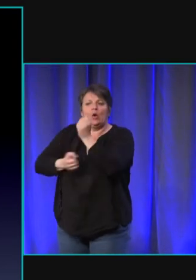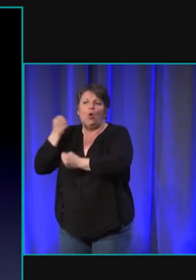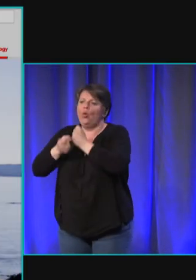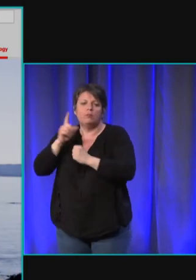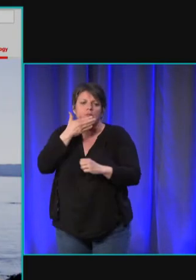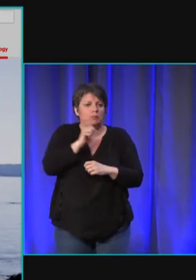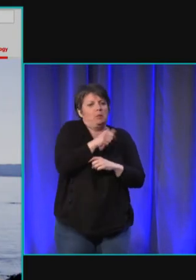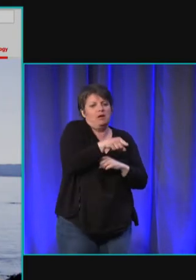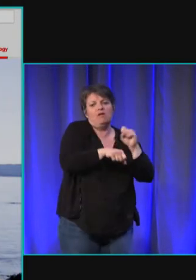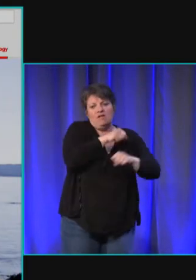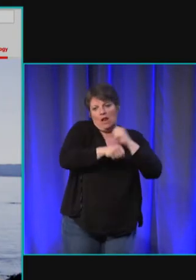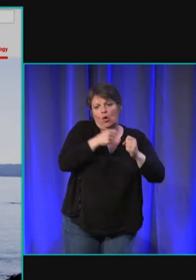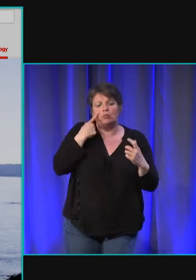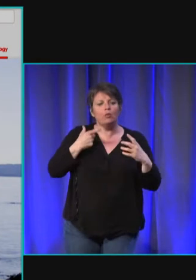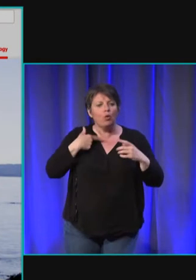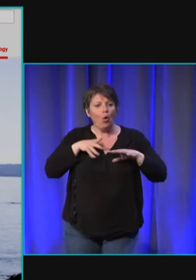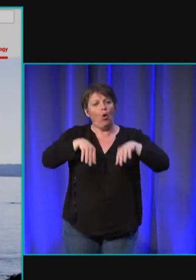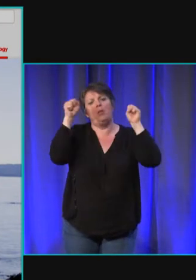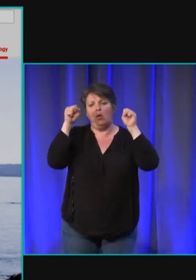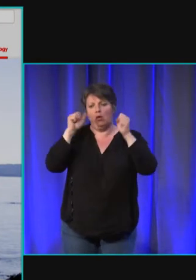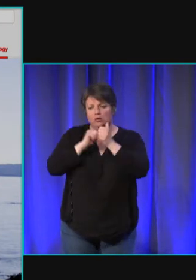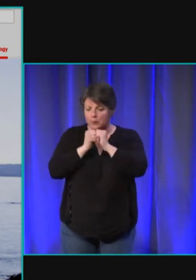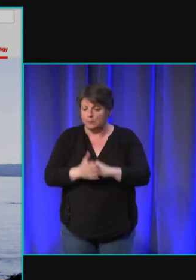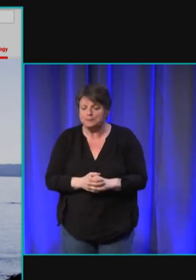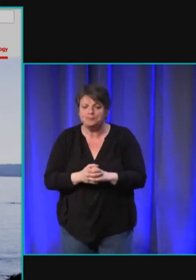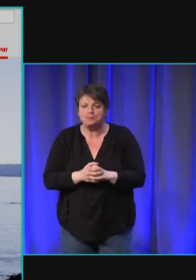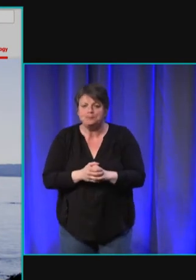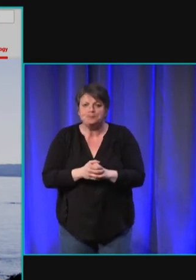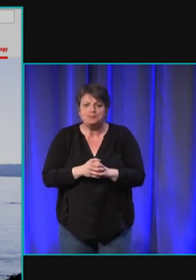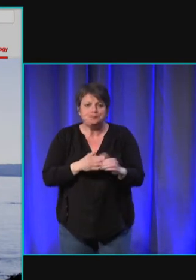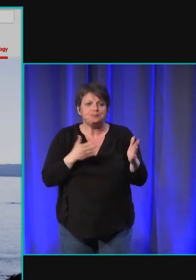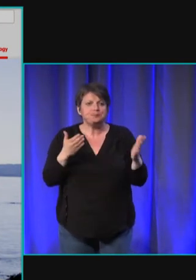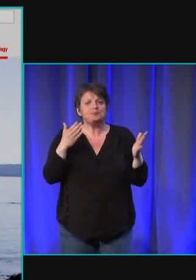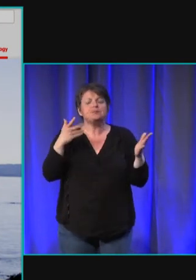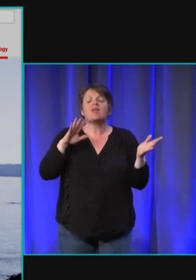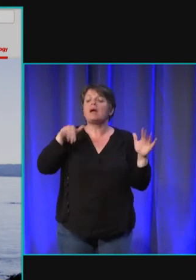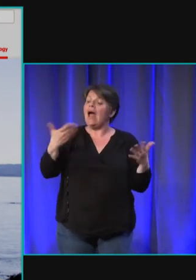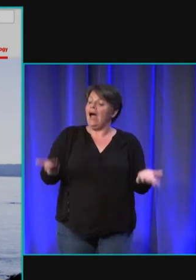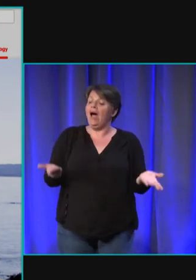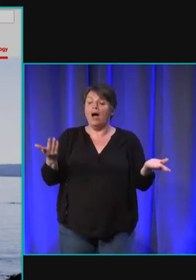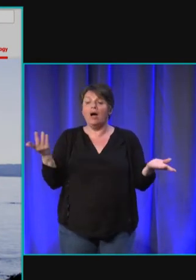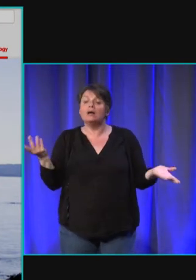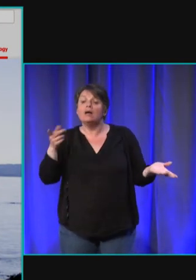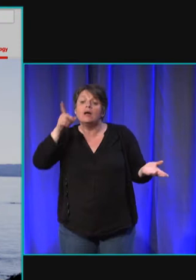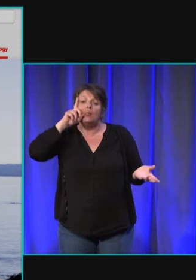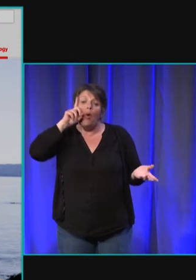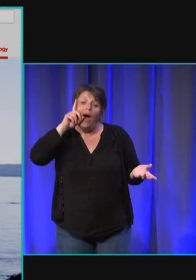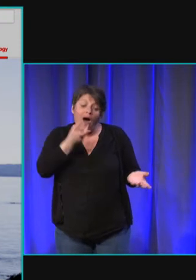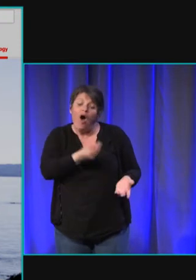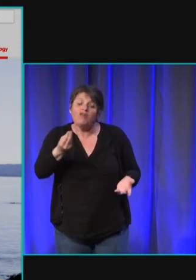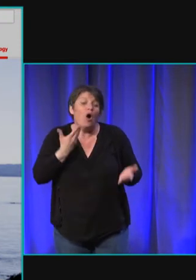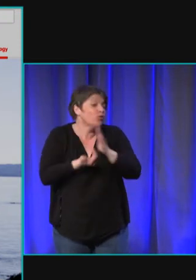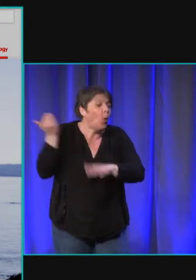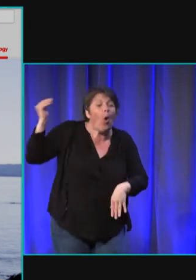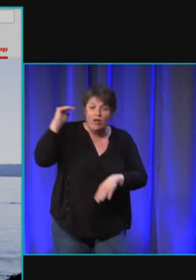Alors quelques conclusions par rapport à tout ça. Donc vous aurez compris pourquoi les enfants peuvent courir toute la journée, qu'ils